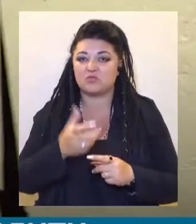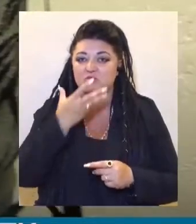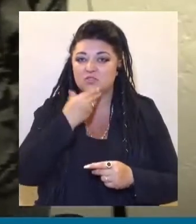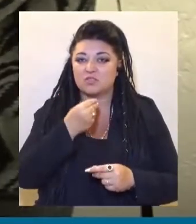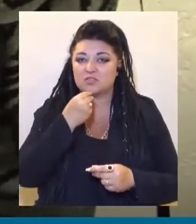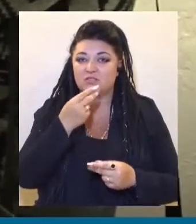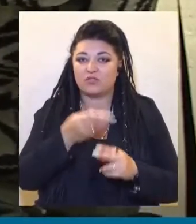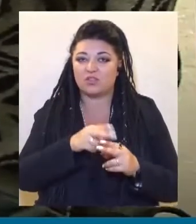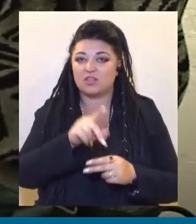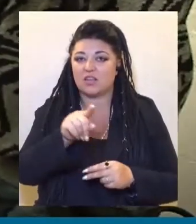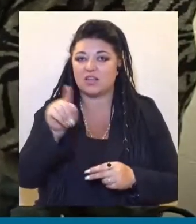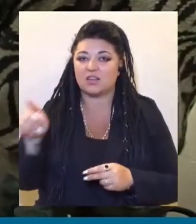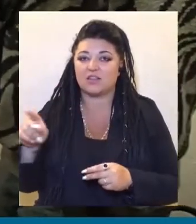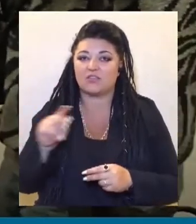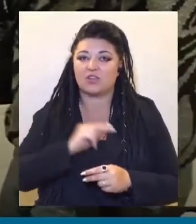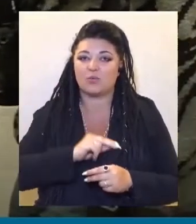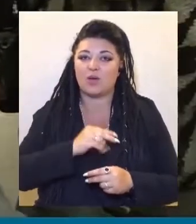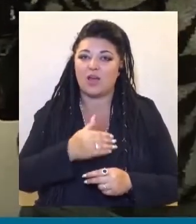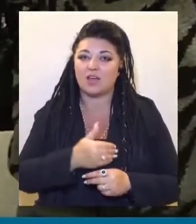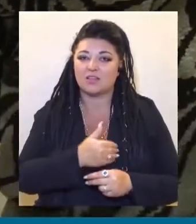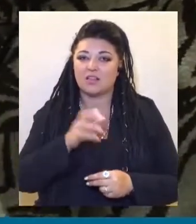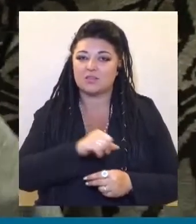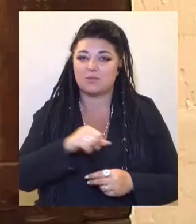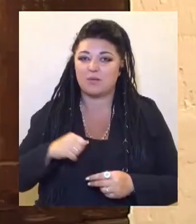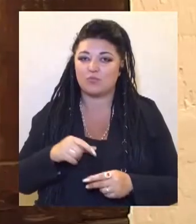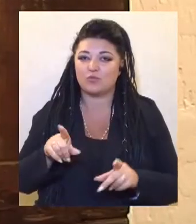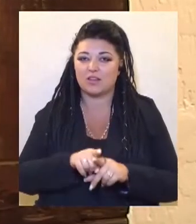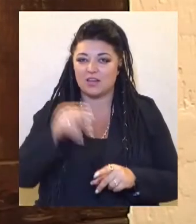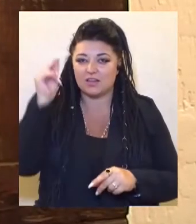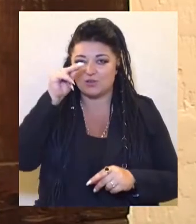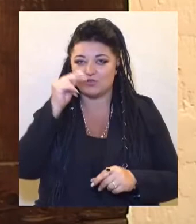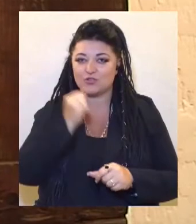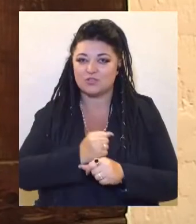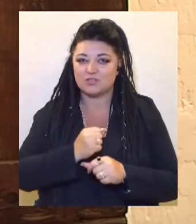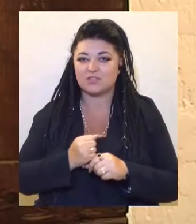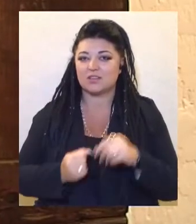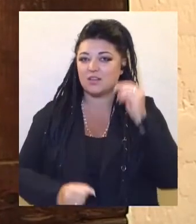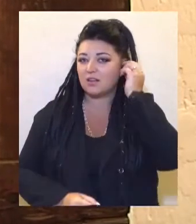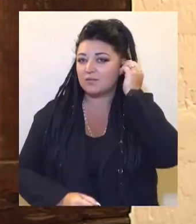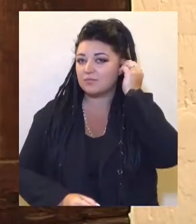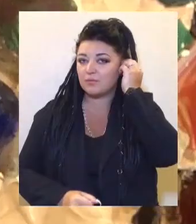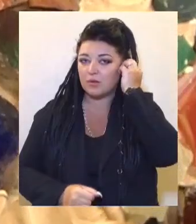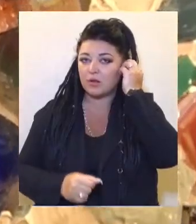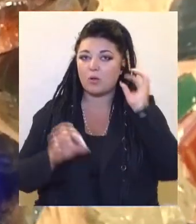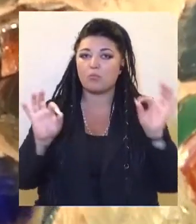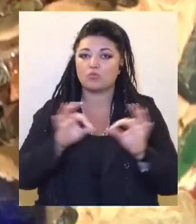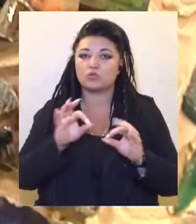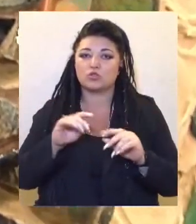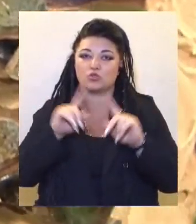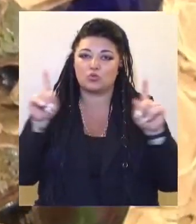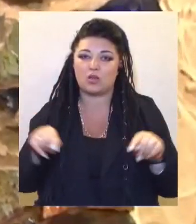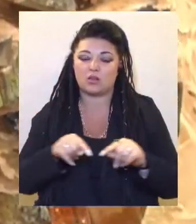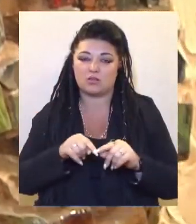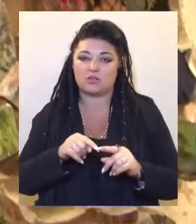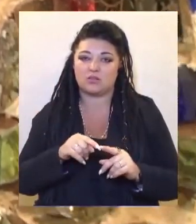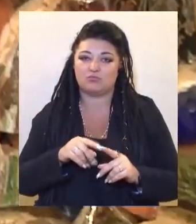работы. Хотелось бы самому так научиться делать. Аби створити мозаїчну картину, авторка відходить від традиційної римської